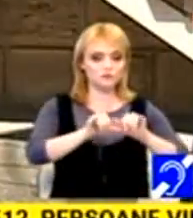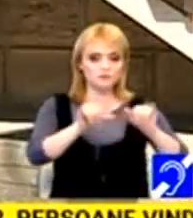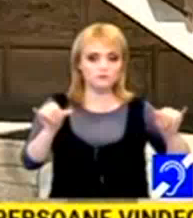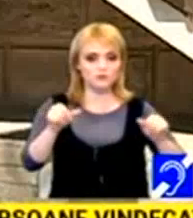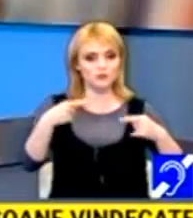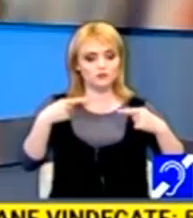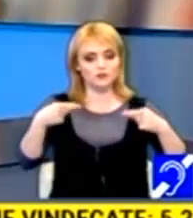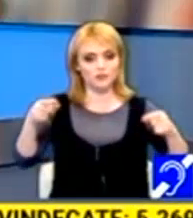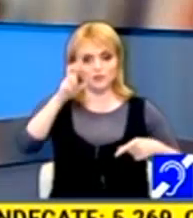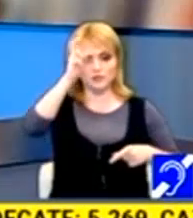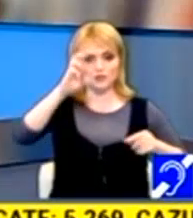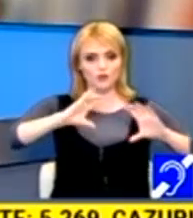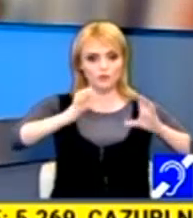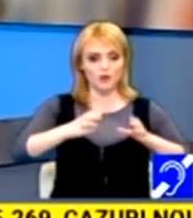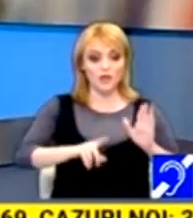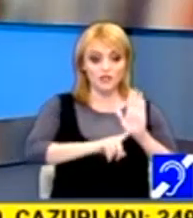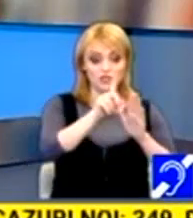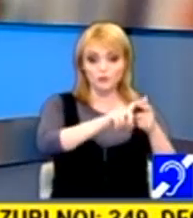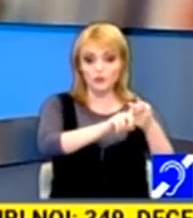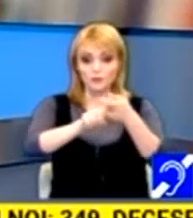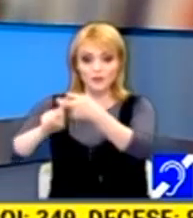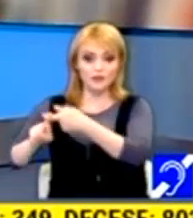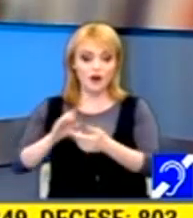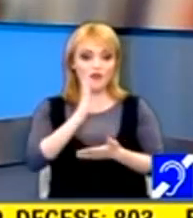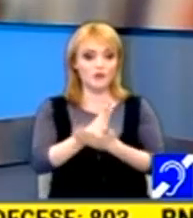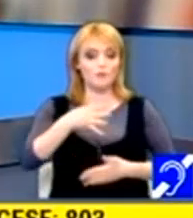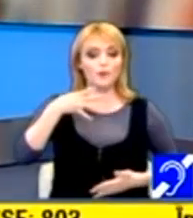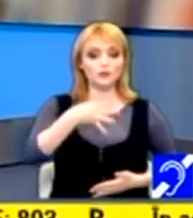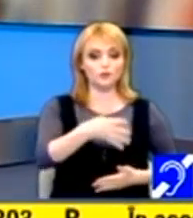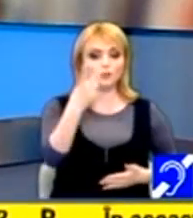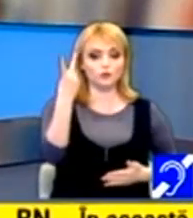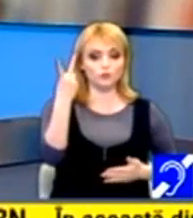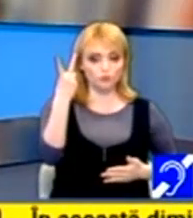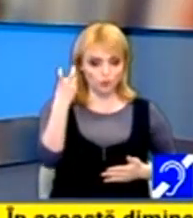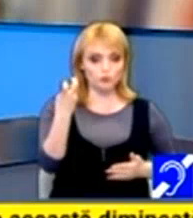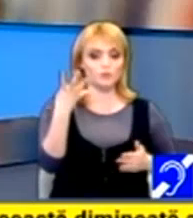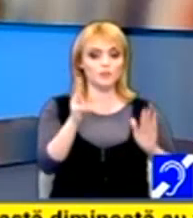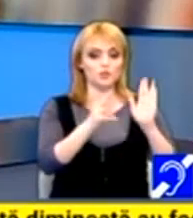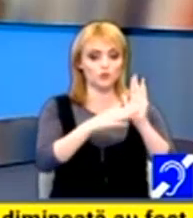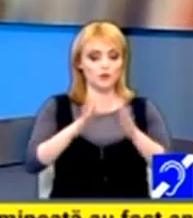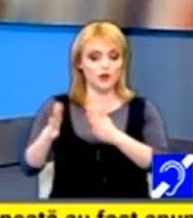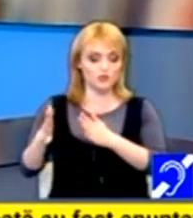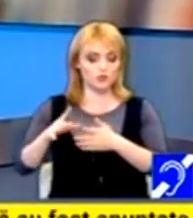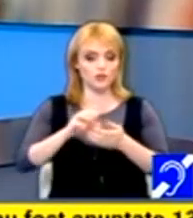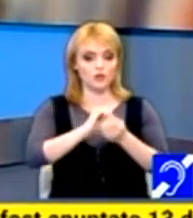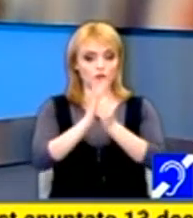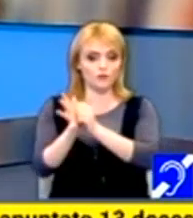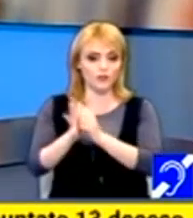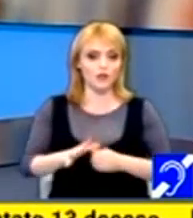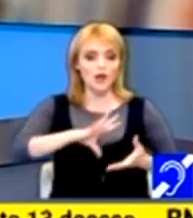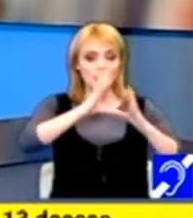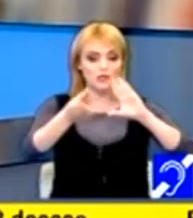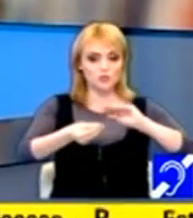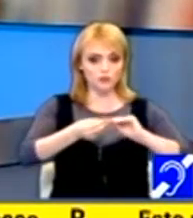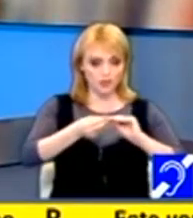lume. De la începutul epidemiei avem 4248 de cazuri de coronavirus. Rezultatele testelor